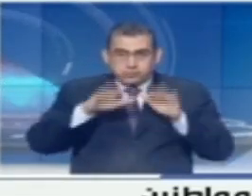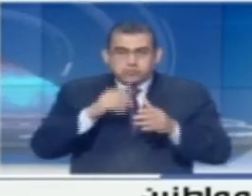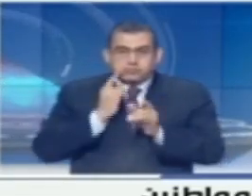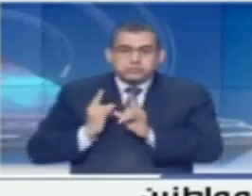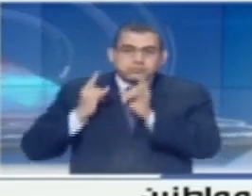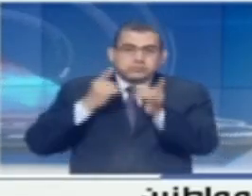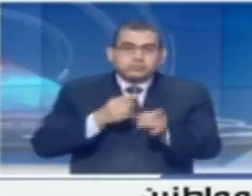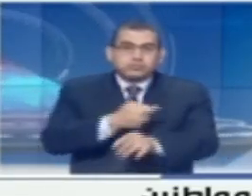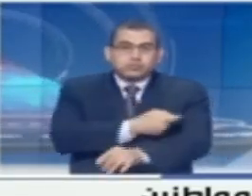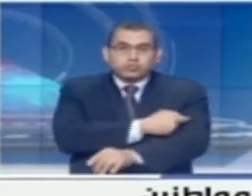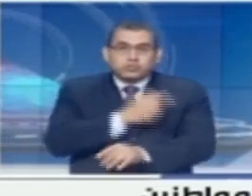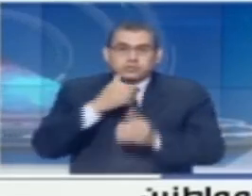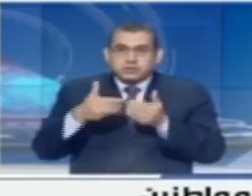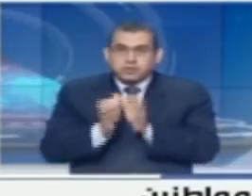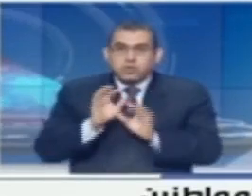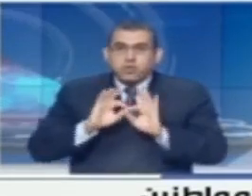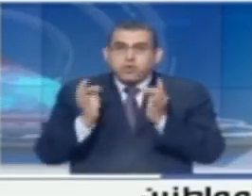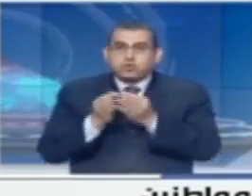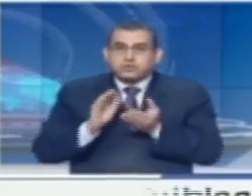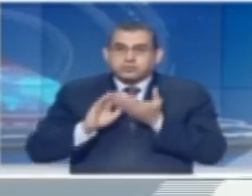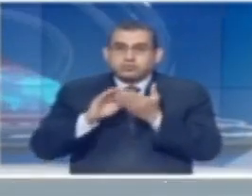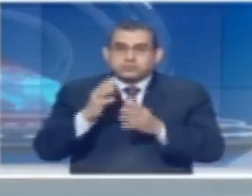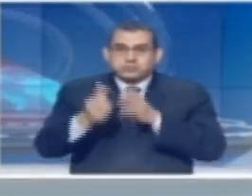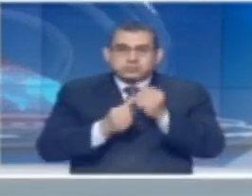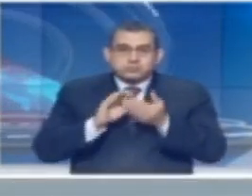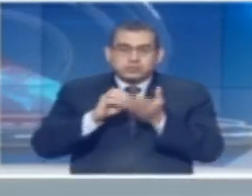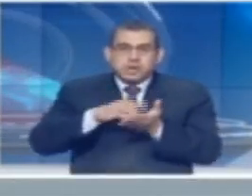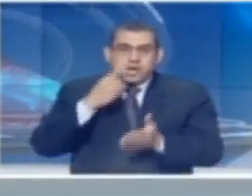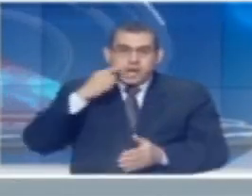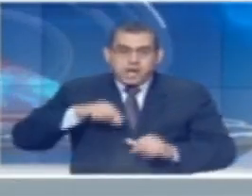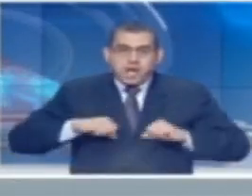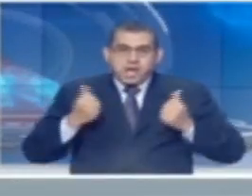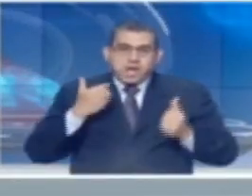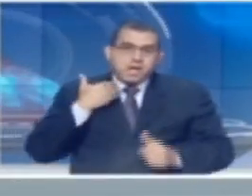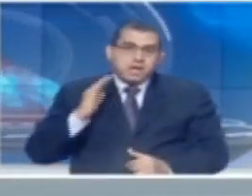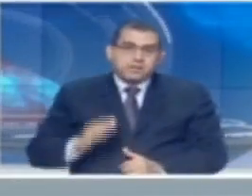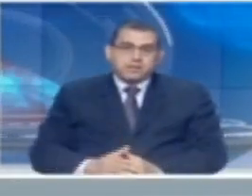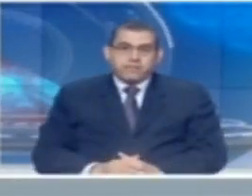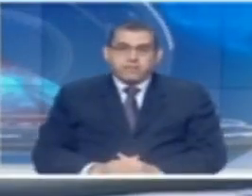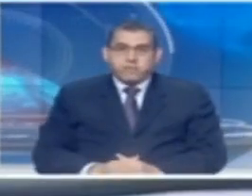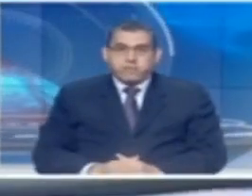القوافل الطبية ووحدات طب الأسرة في إطار نشاط وجهود مبادرة حياة كريمة.